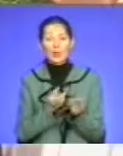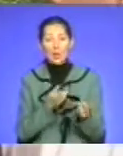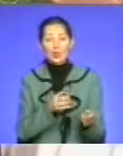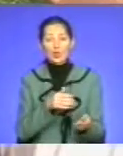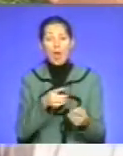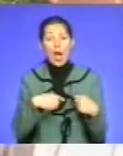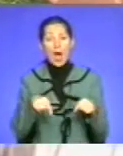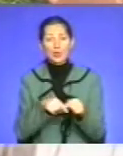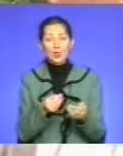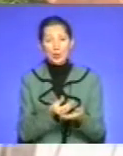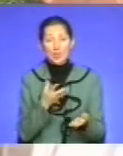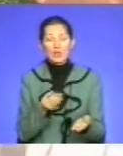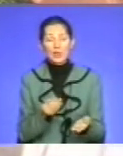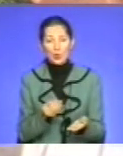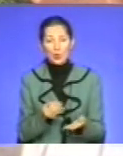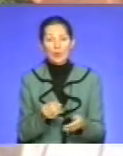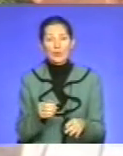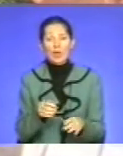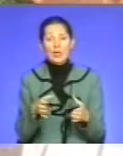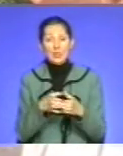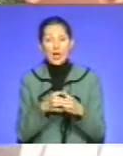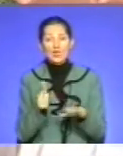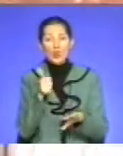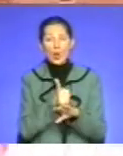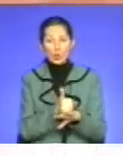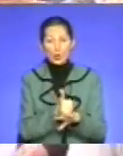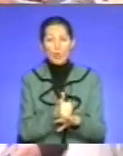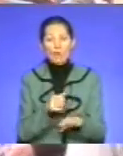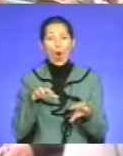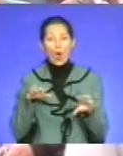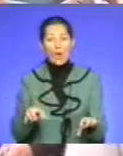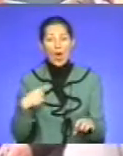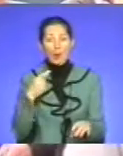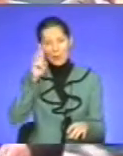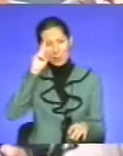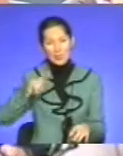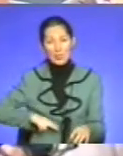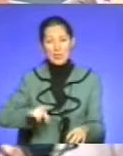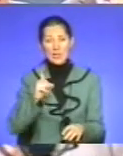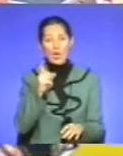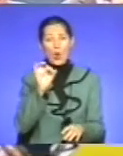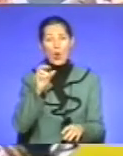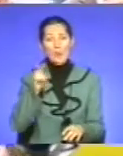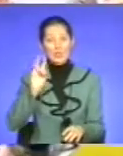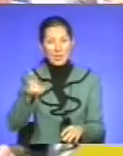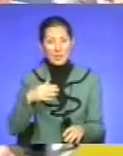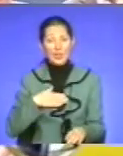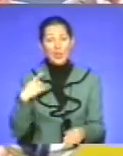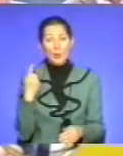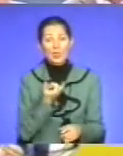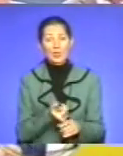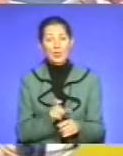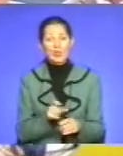з Тернопільщини очолив голова облдержадміністрації Валентин Хоптян. В нашій області досить таки потужна